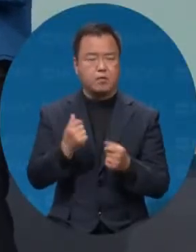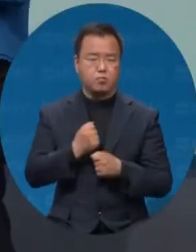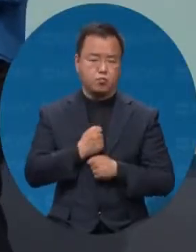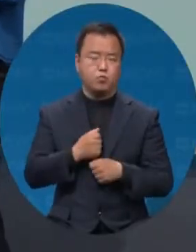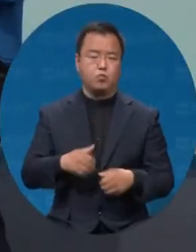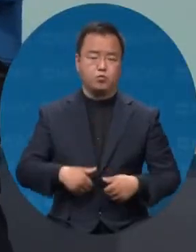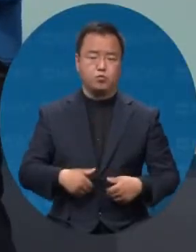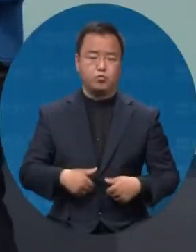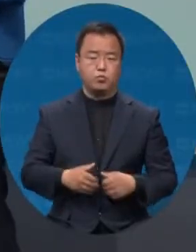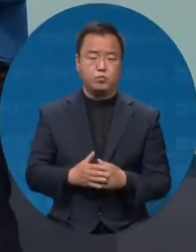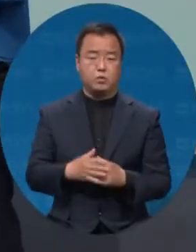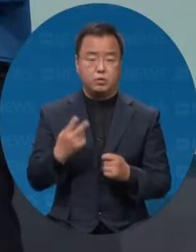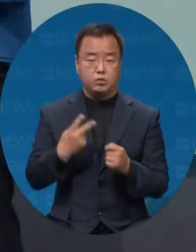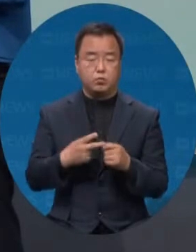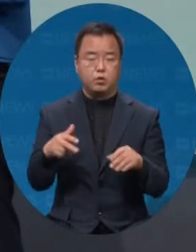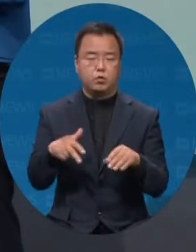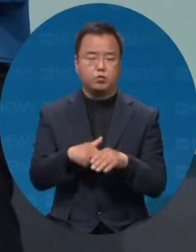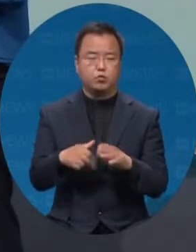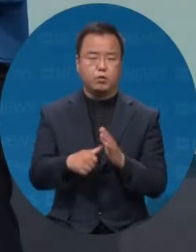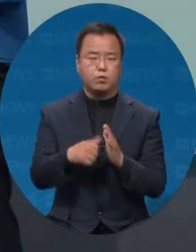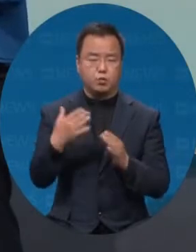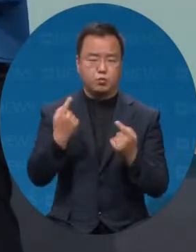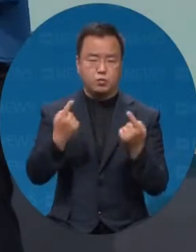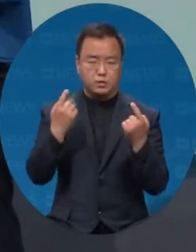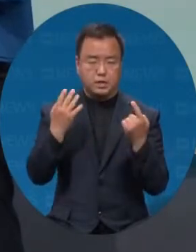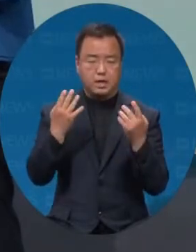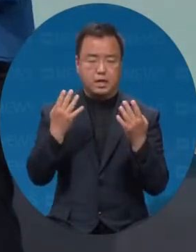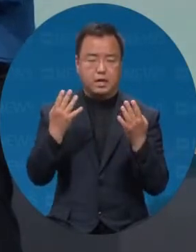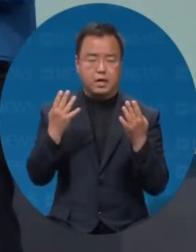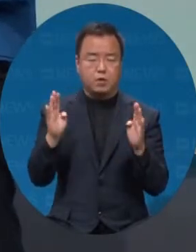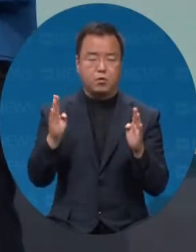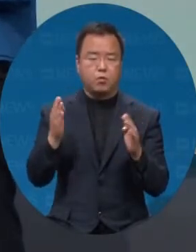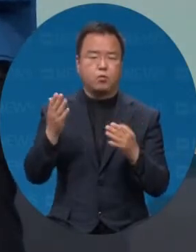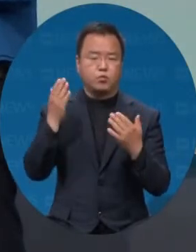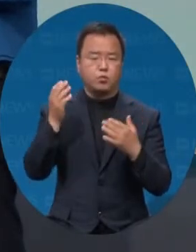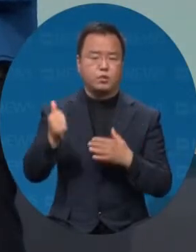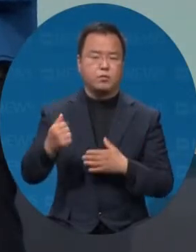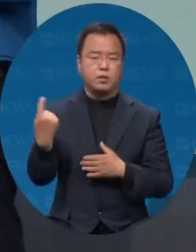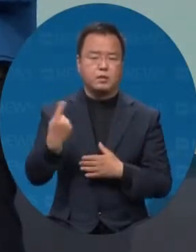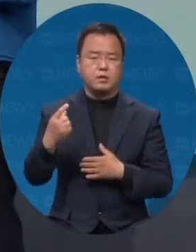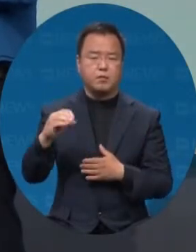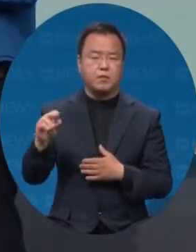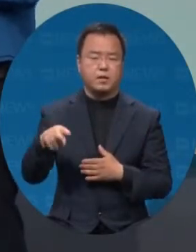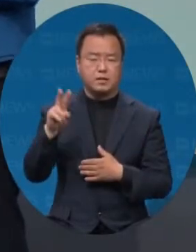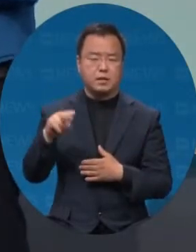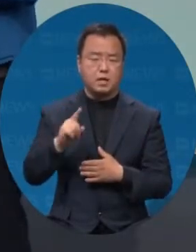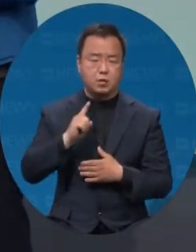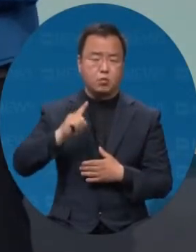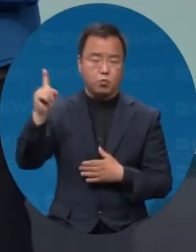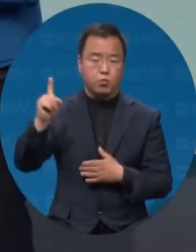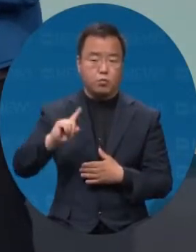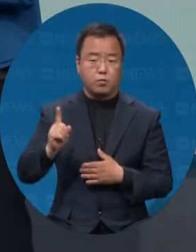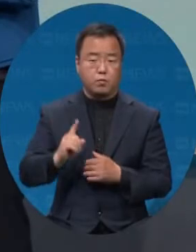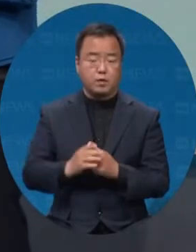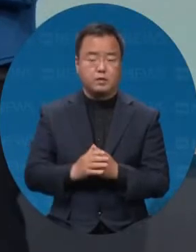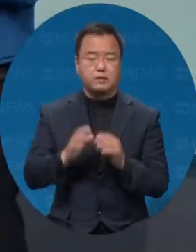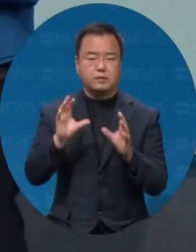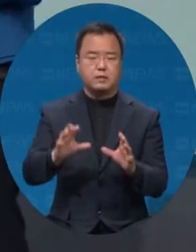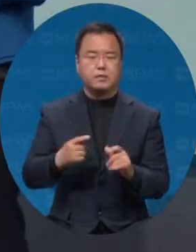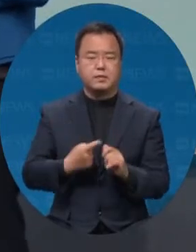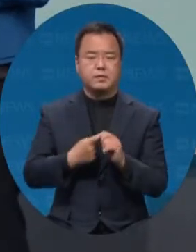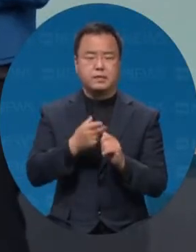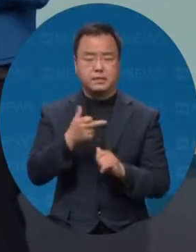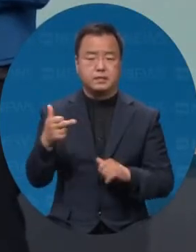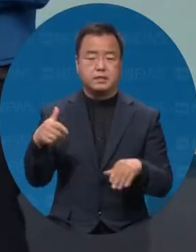써보겠습니다 종교 명문대 총장의 1000만 달러가 보소 이건 또 어느 될까 4 세계에서 가장 큼